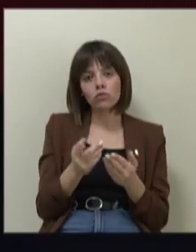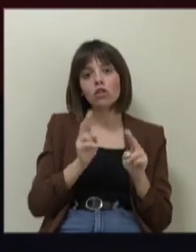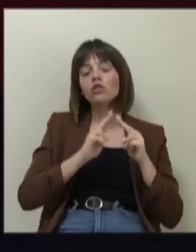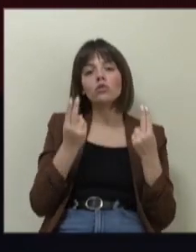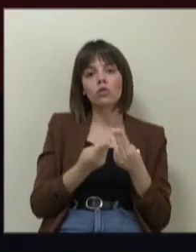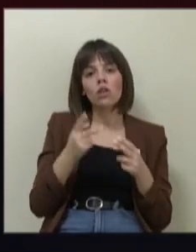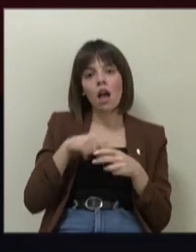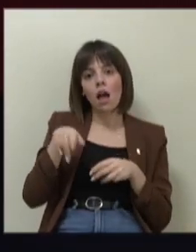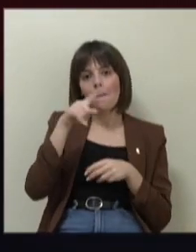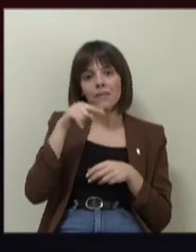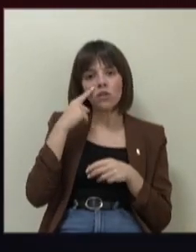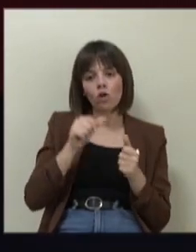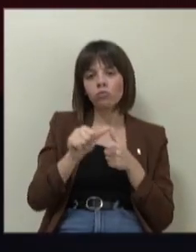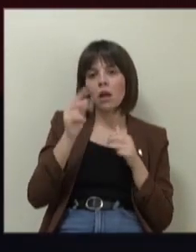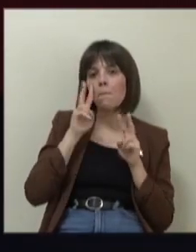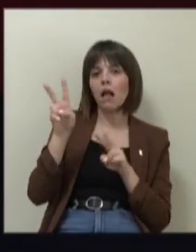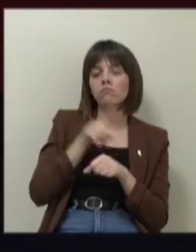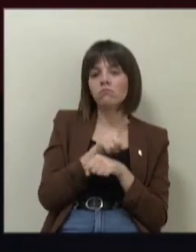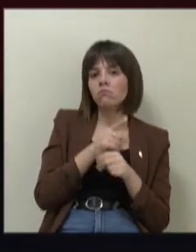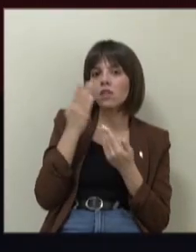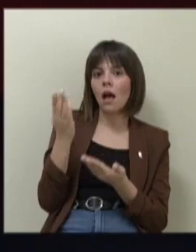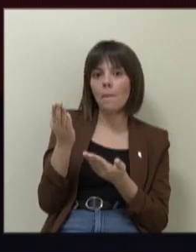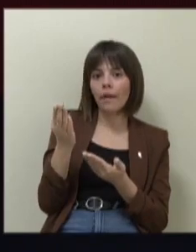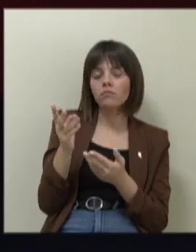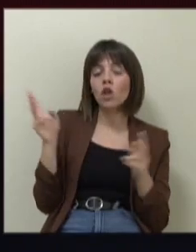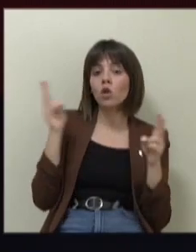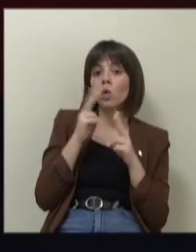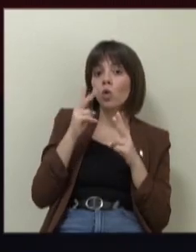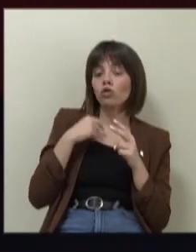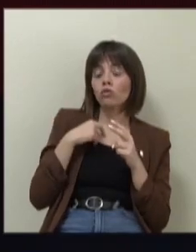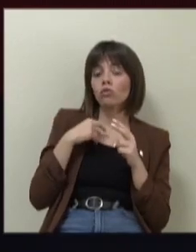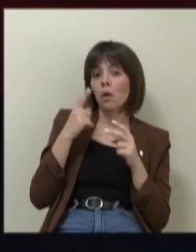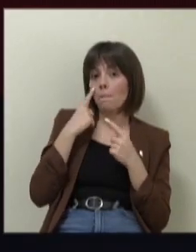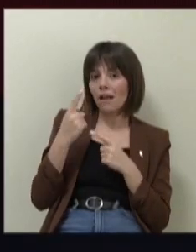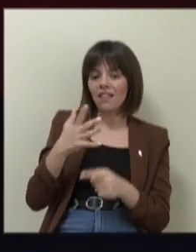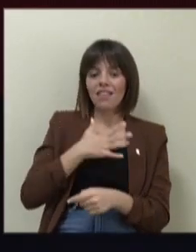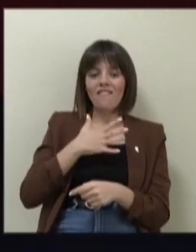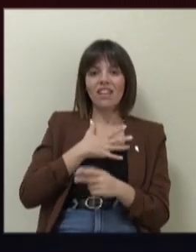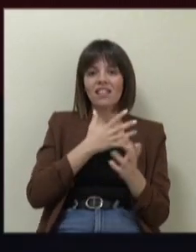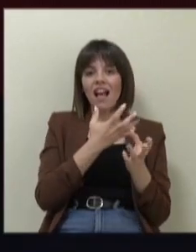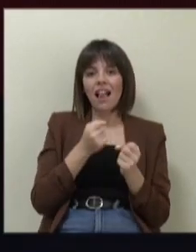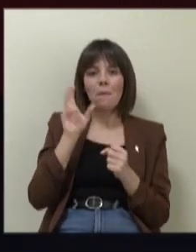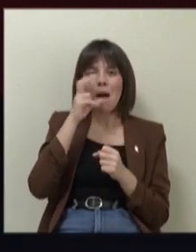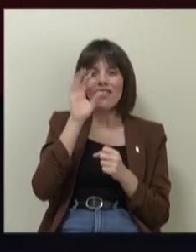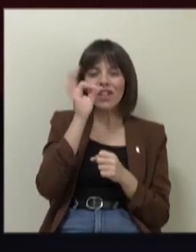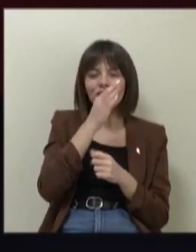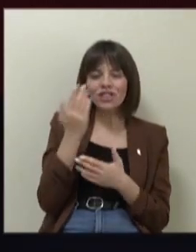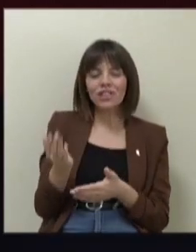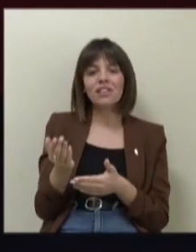Dünyamız uzaktan bakıldığında ve gündüz bakarsanız nefes alıp veren mavi,